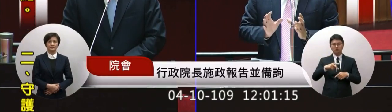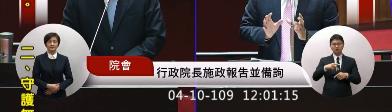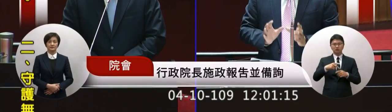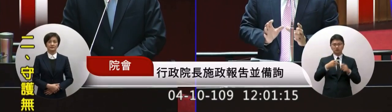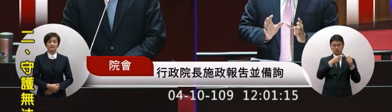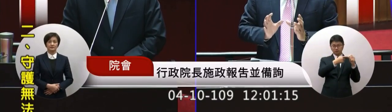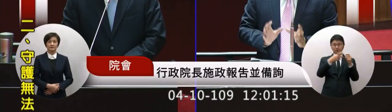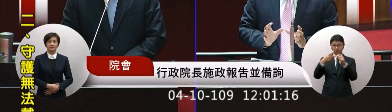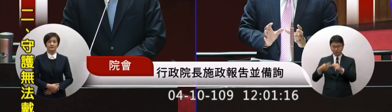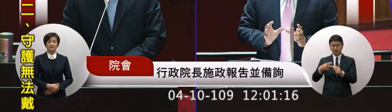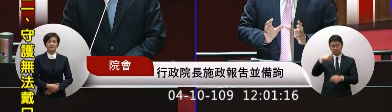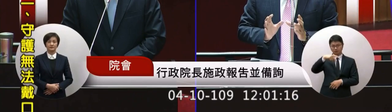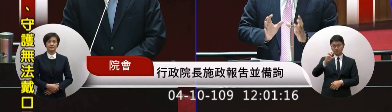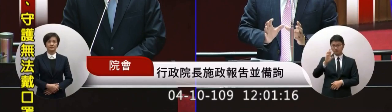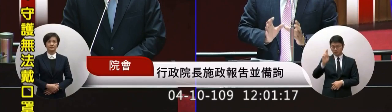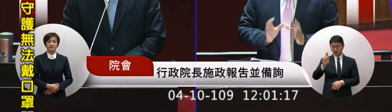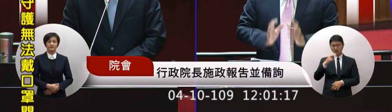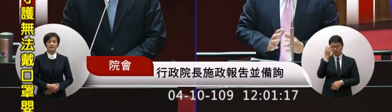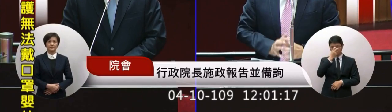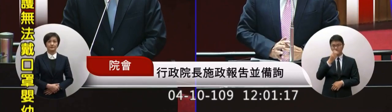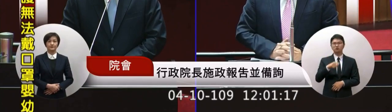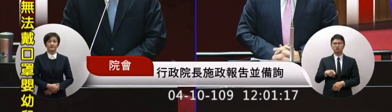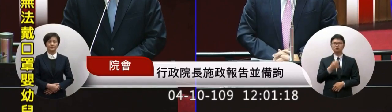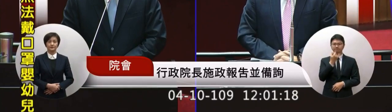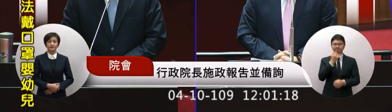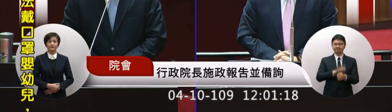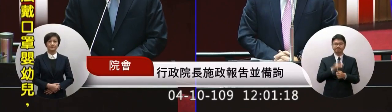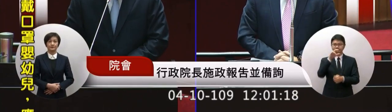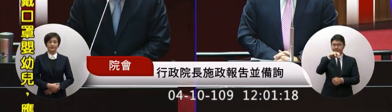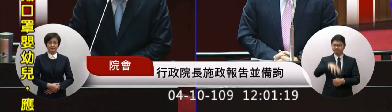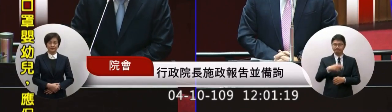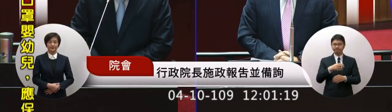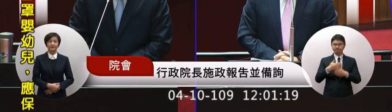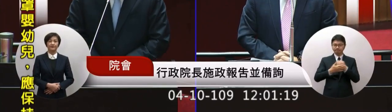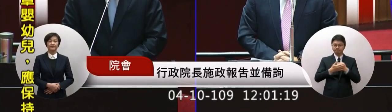是不是对机场的防护可以多一层保障？